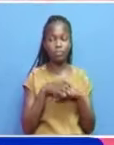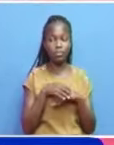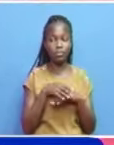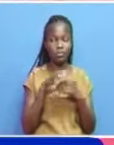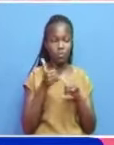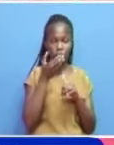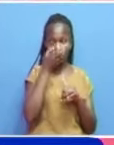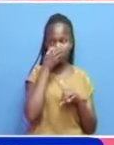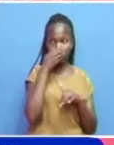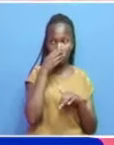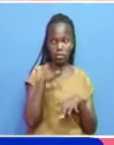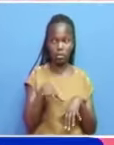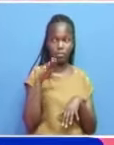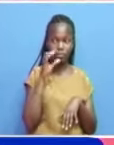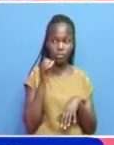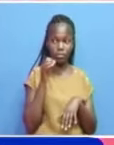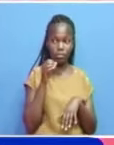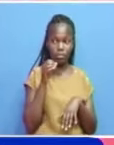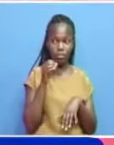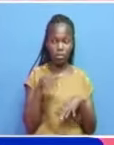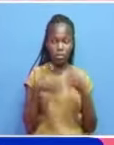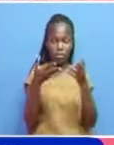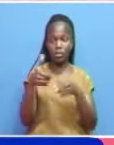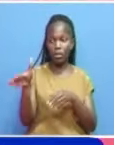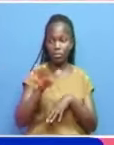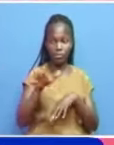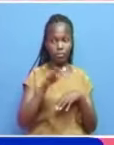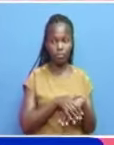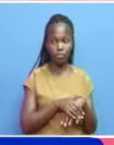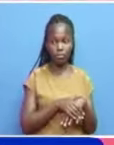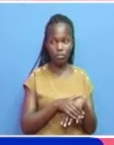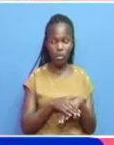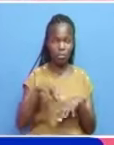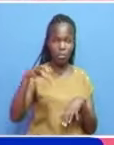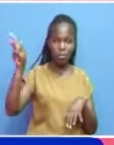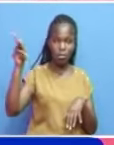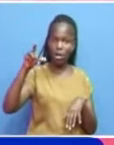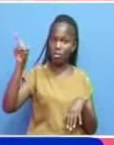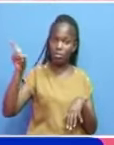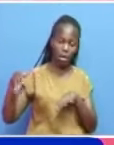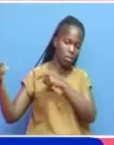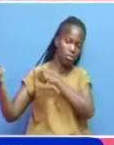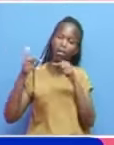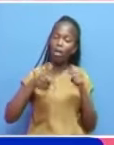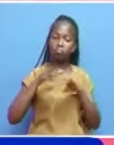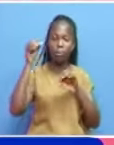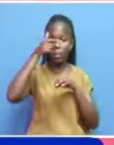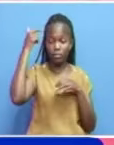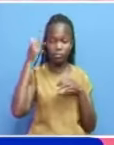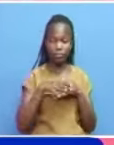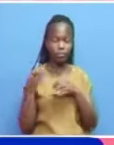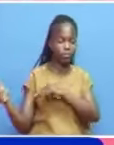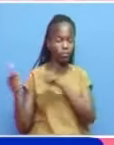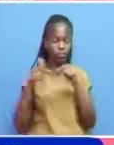ambayo Ruto amechukua, apereke kwingine. Aache kuileta Mount Kenya. Kwa sababu, unaileta